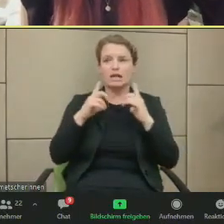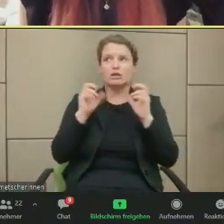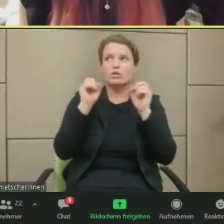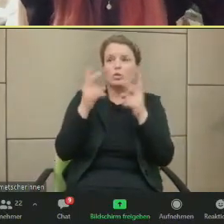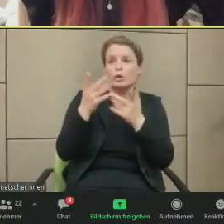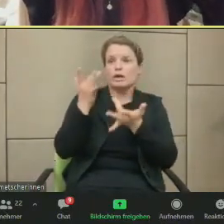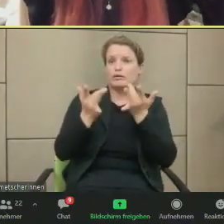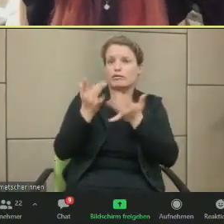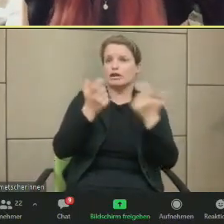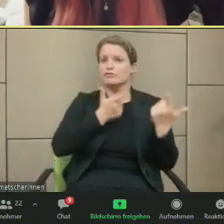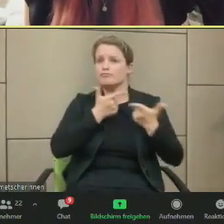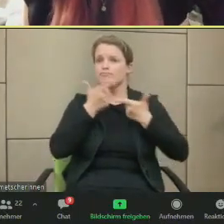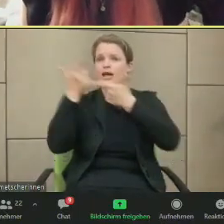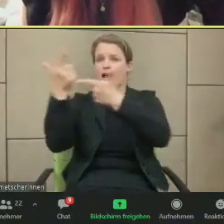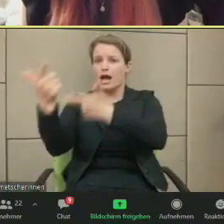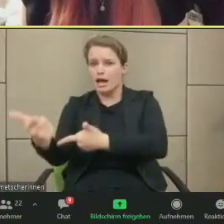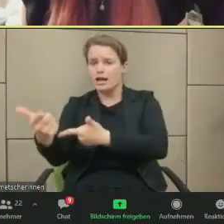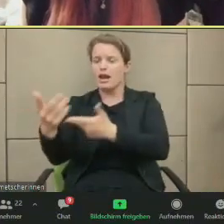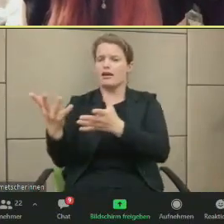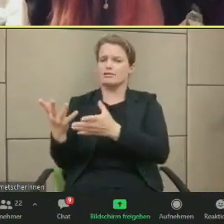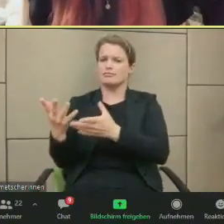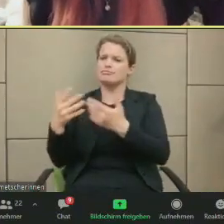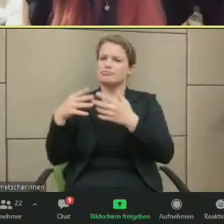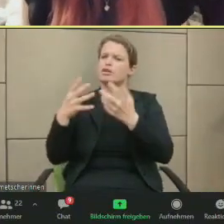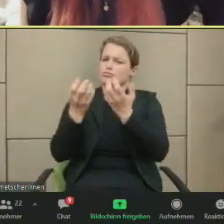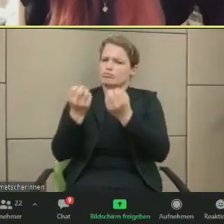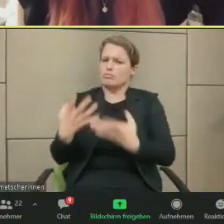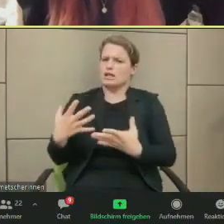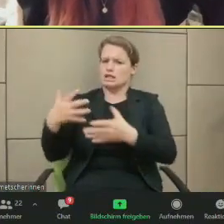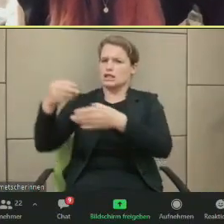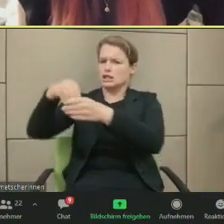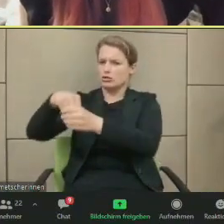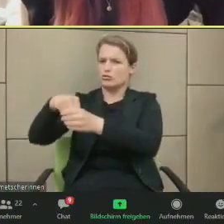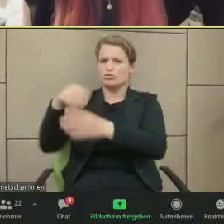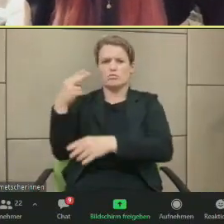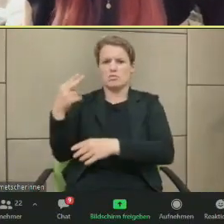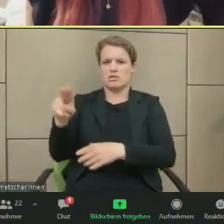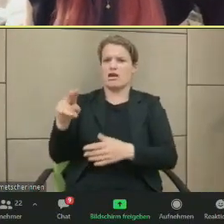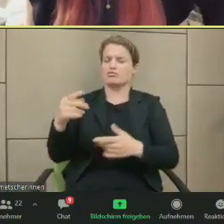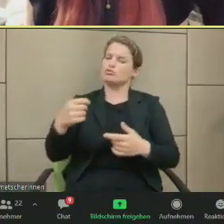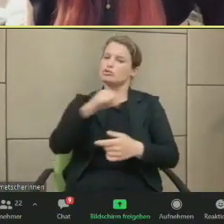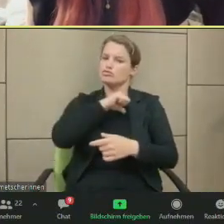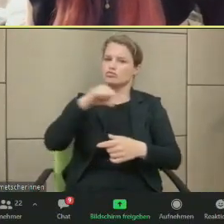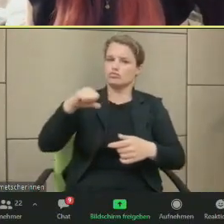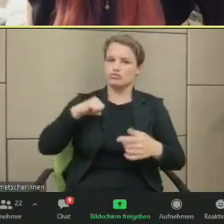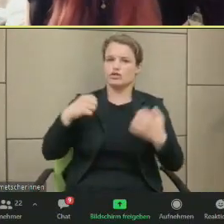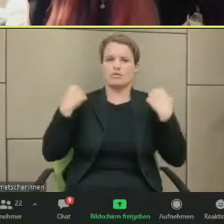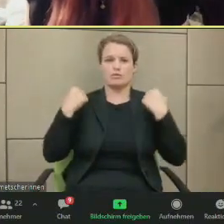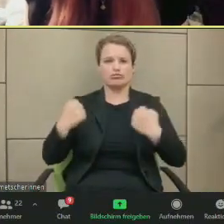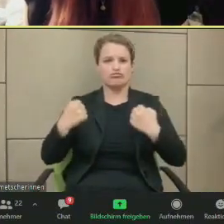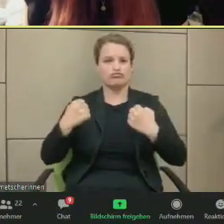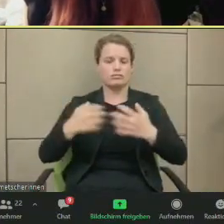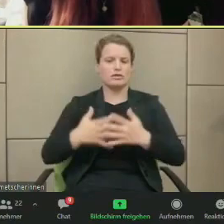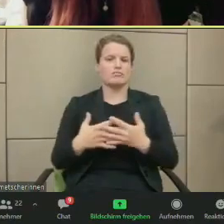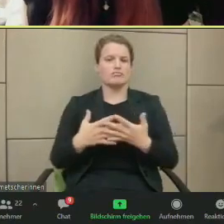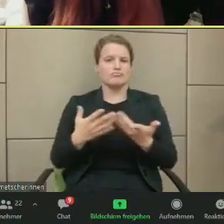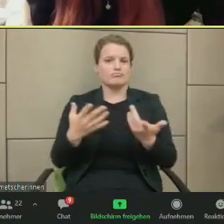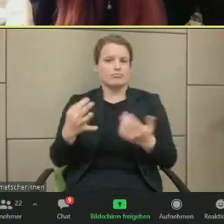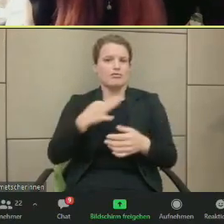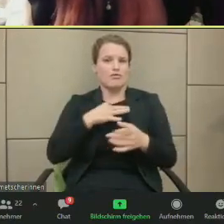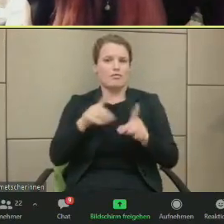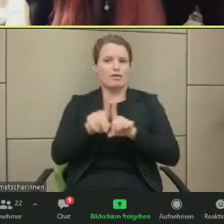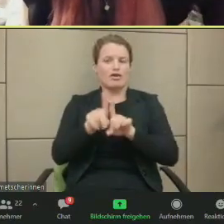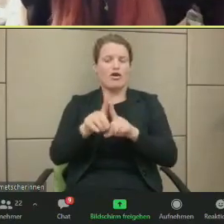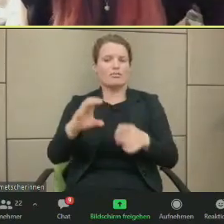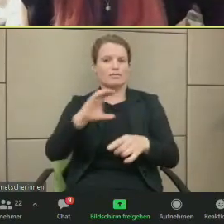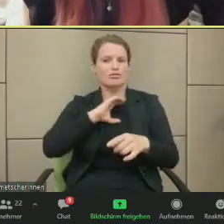werden, irgendwo inkludiert zu werden. Man macht es einfach selber. Und da ist wirklich diese große Chance und dieses